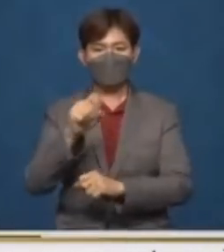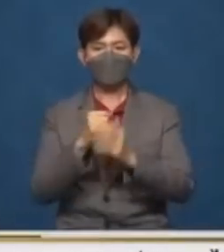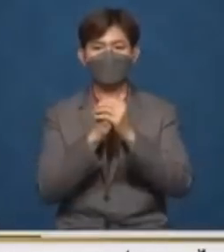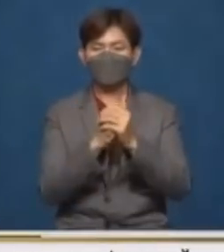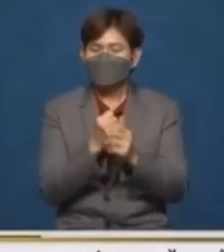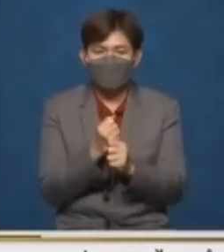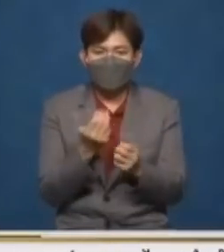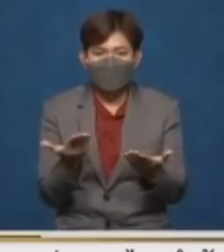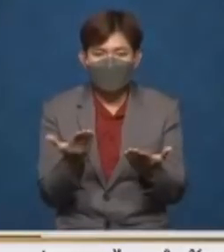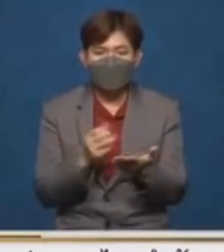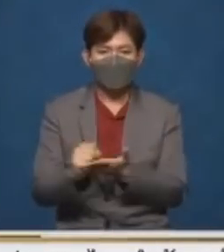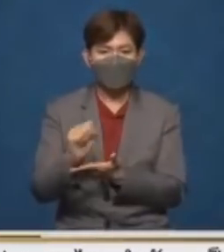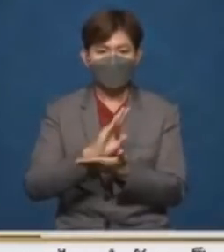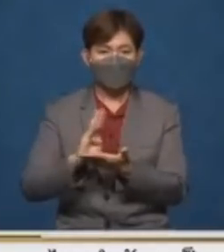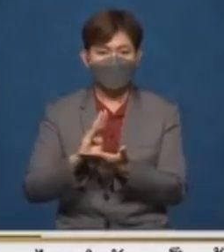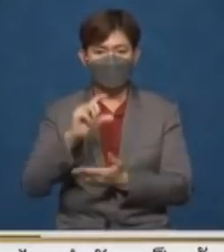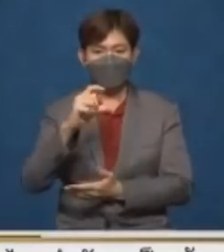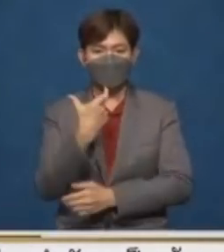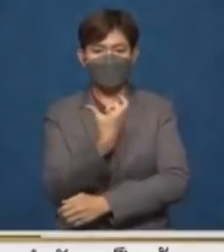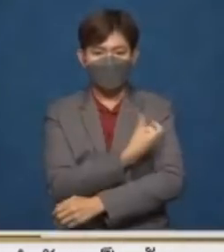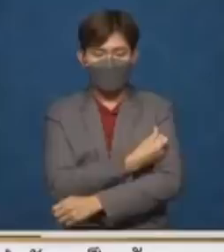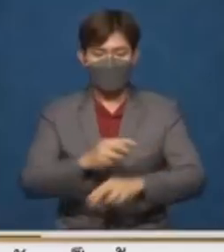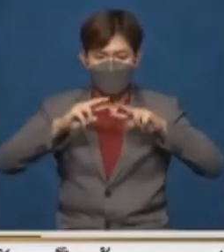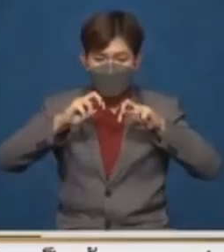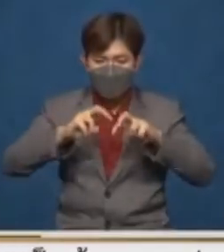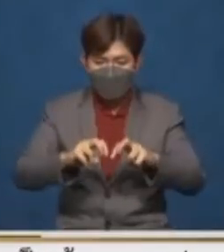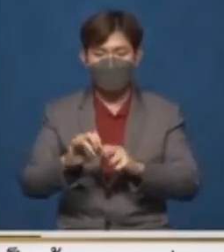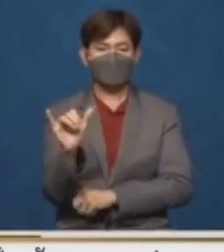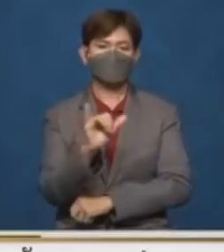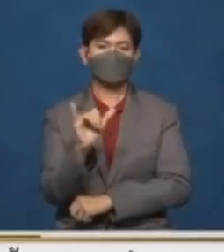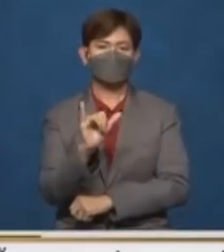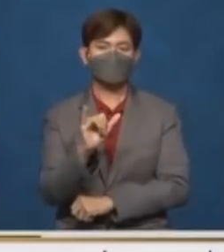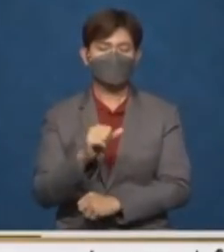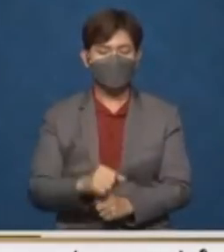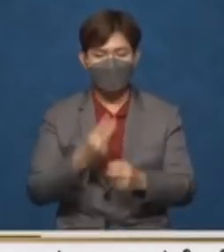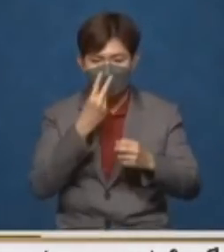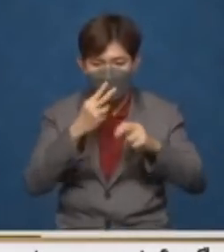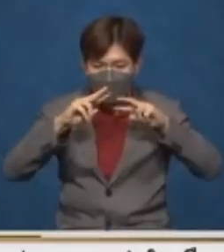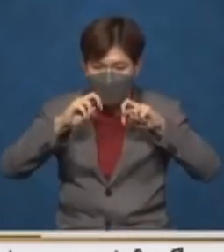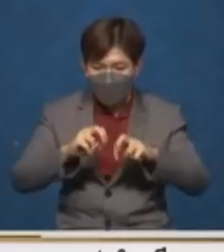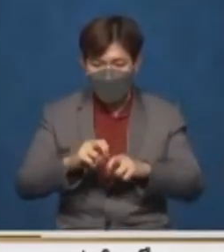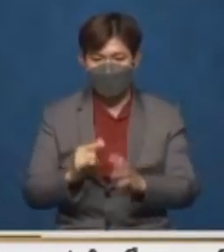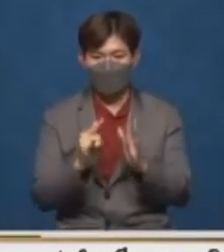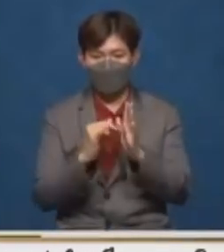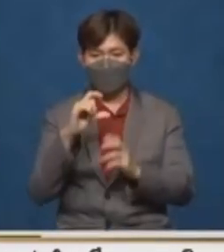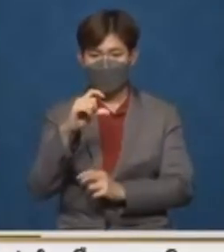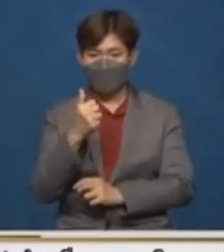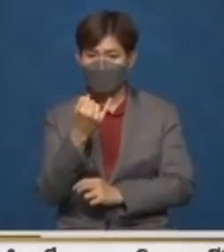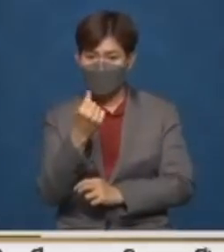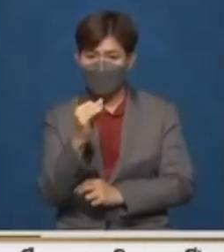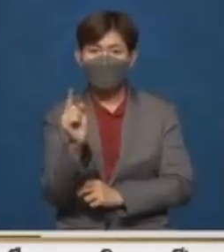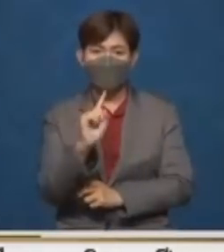สถาบันวัคซีนอย่ชาติกอยางไมได้ศึกษาการมีข้ประสิทธภาวัคซีน พียงแต่อ้างว่